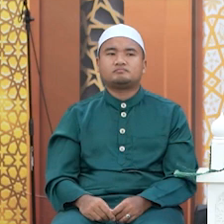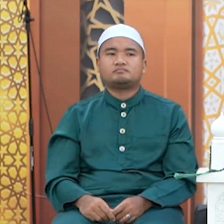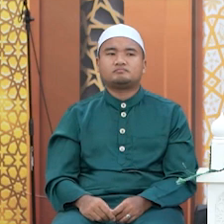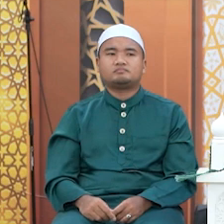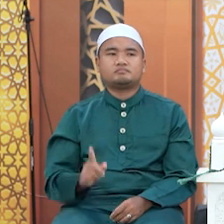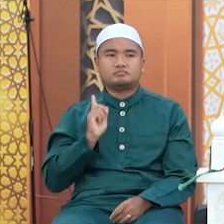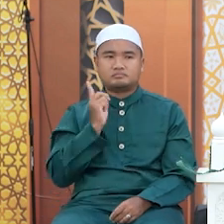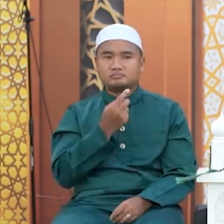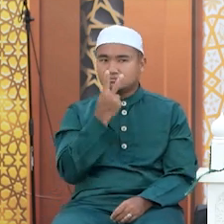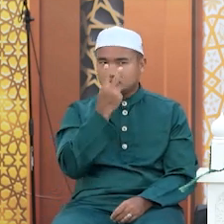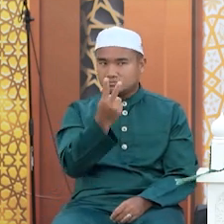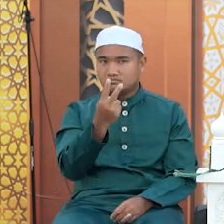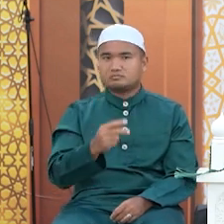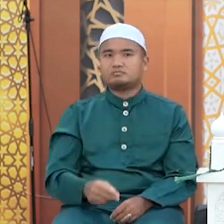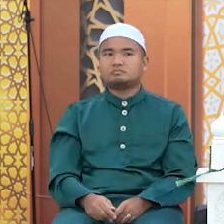Kita tengok